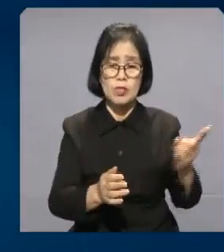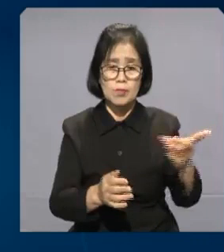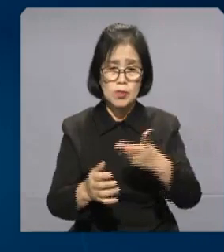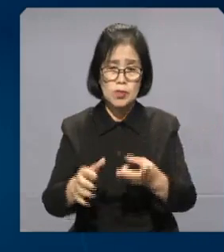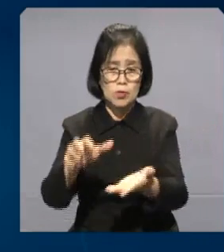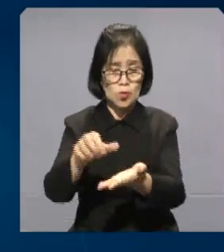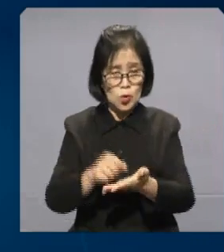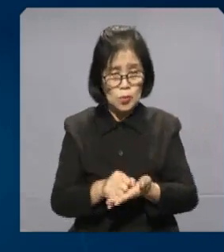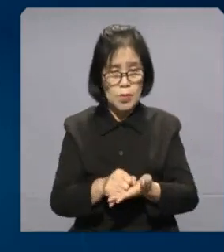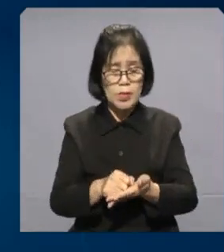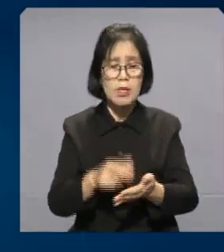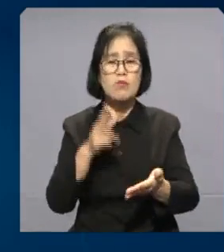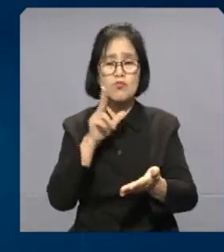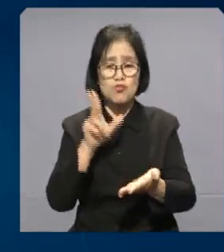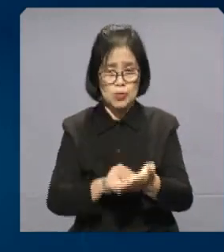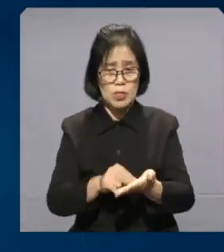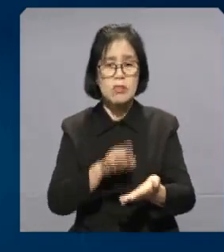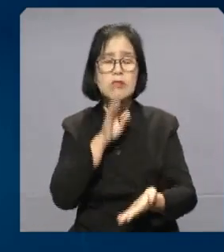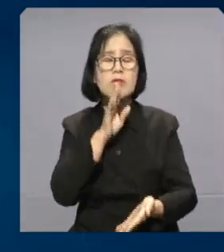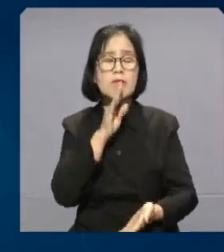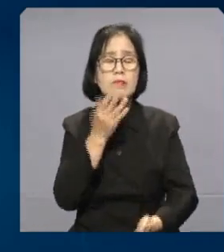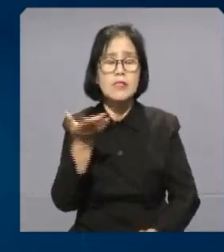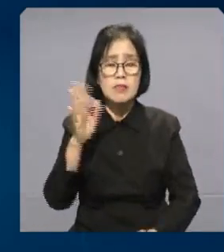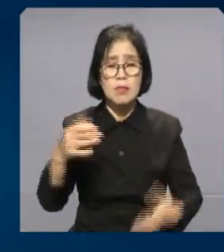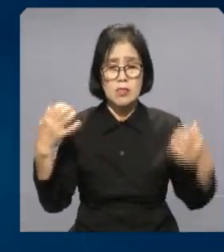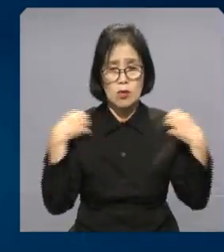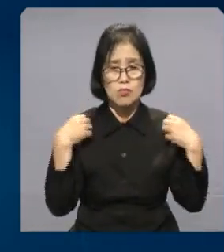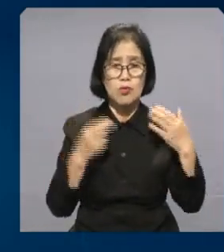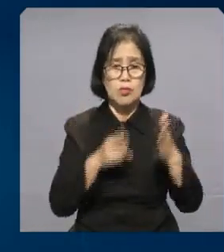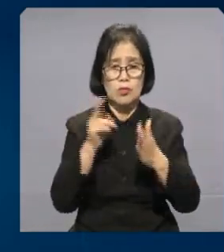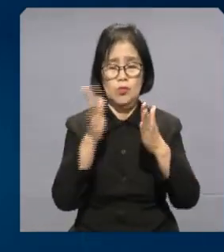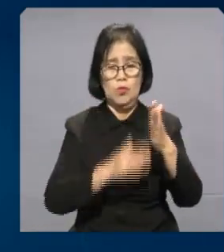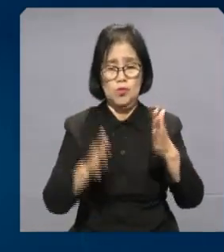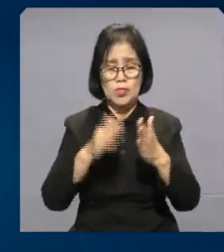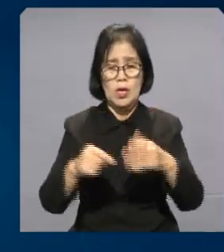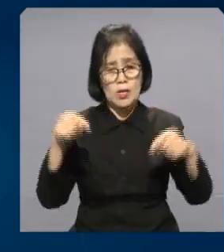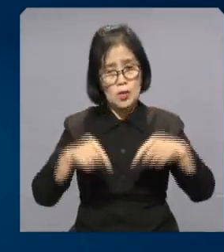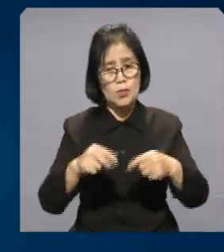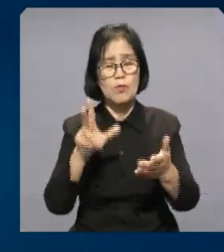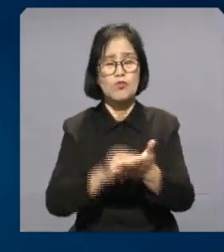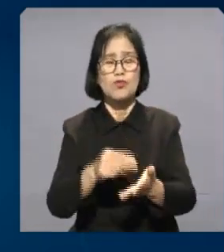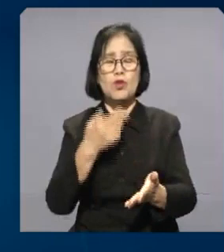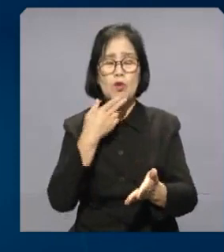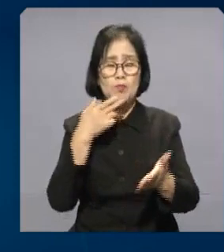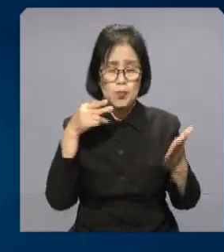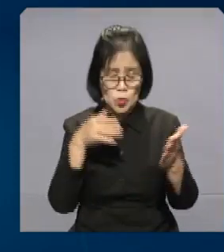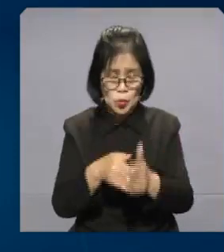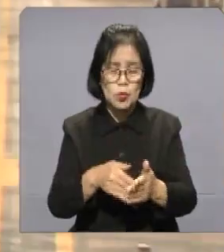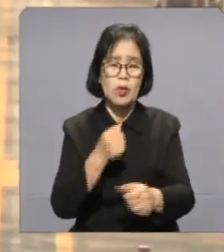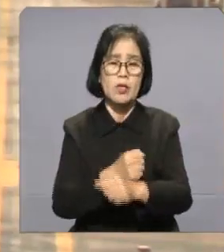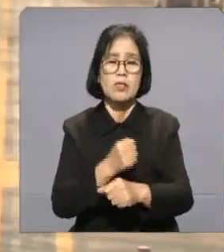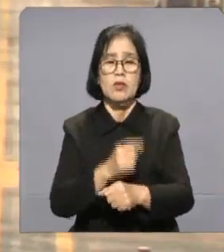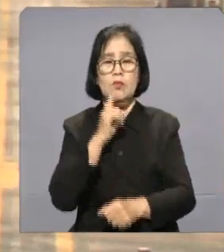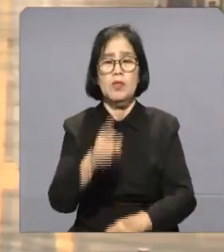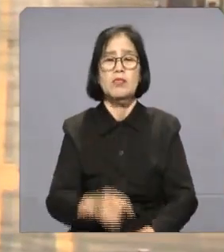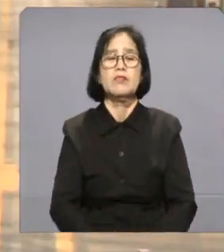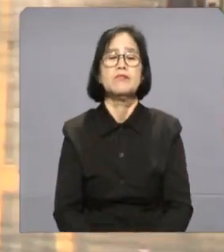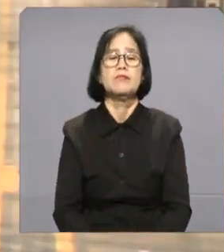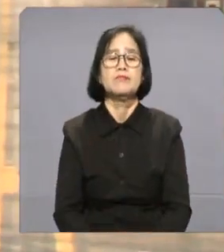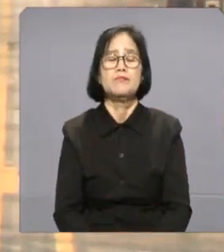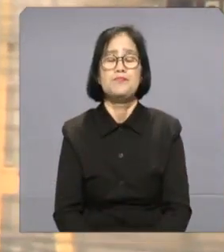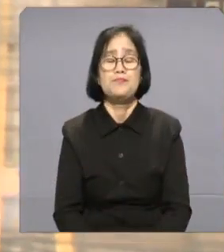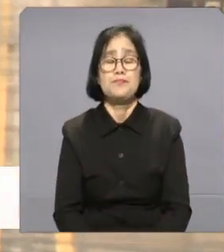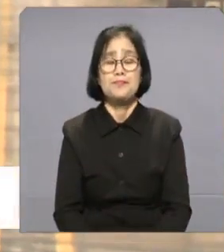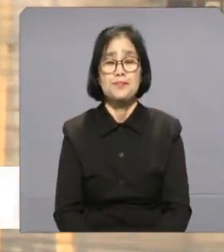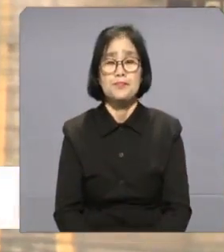차질이 생긴 건 맞다면서도 정부와 철도공사가 협의해 문제가 없도록 하겠다고 했습니다.